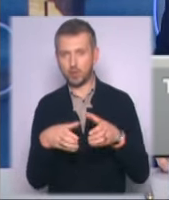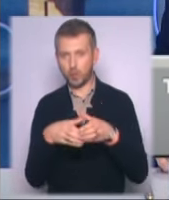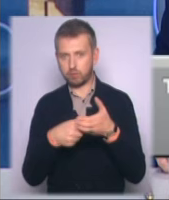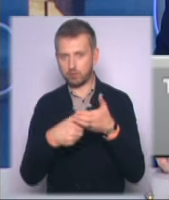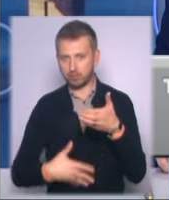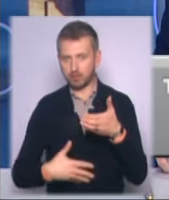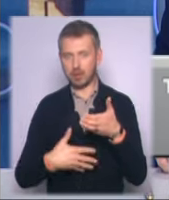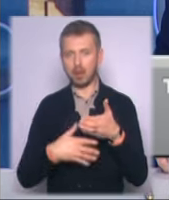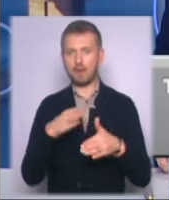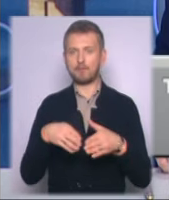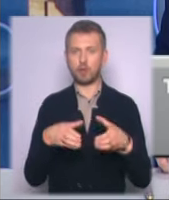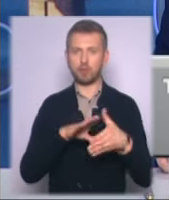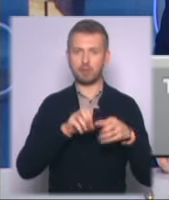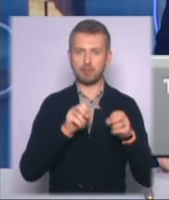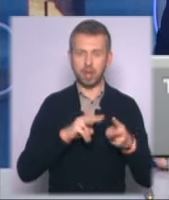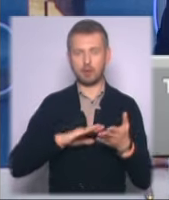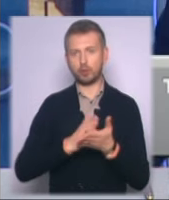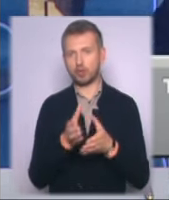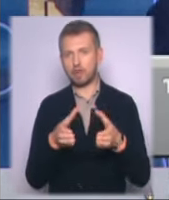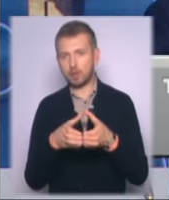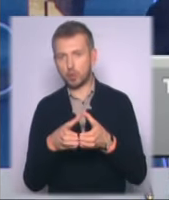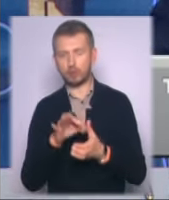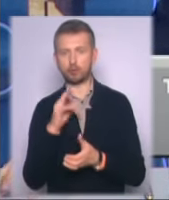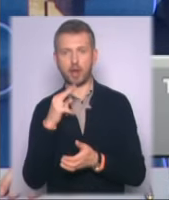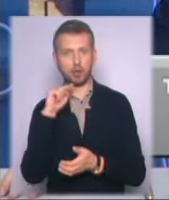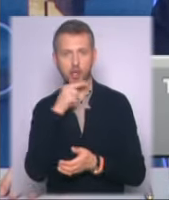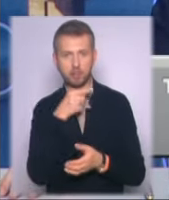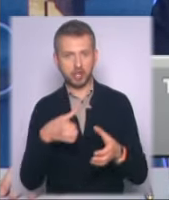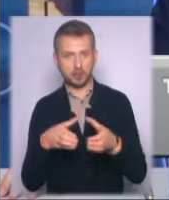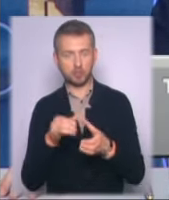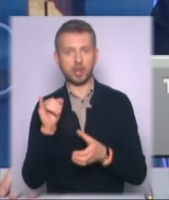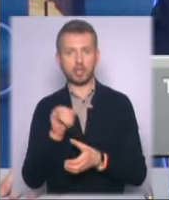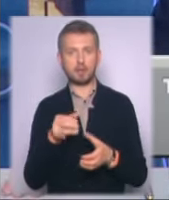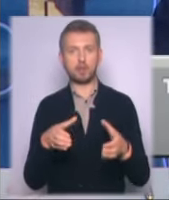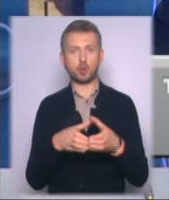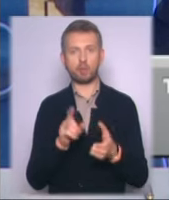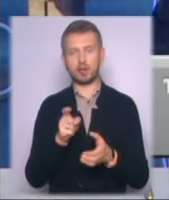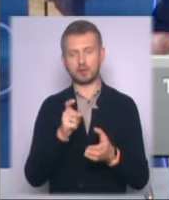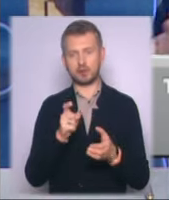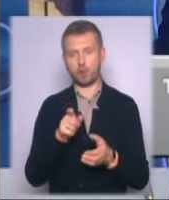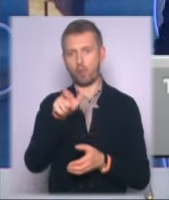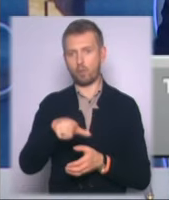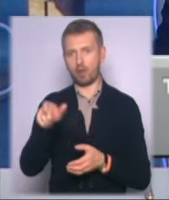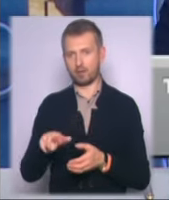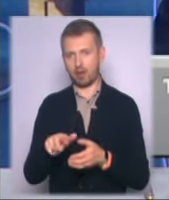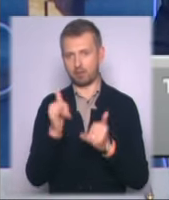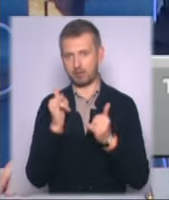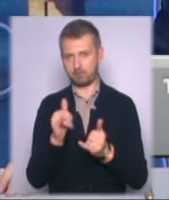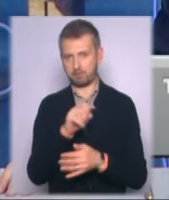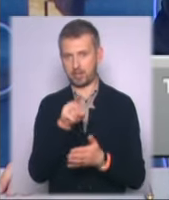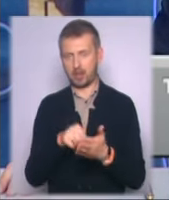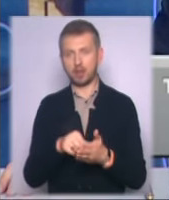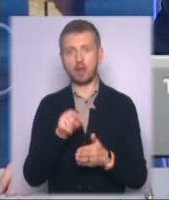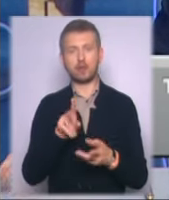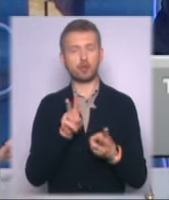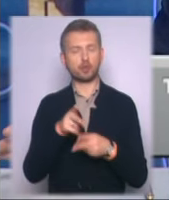з безпеки, політична підгрупа, соціально-економічна підгрупа і підгрупа з гуманітарних питань. Закінчилася ця